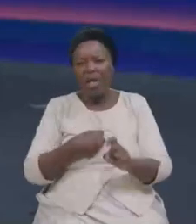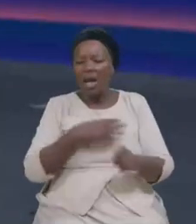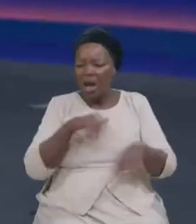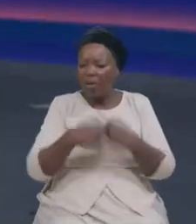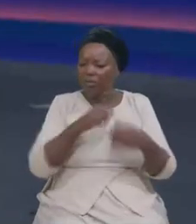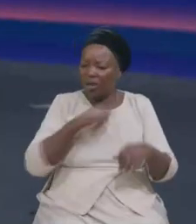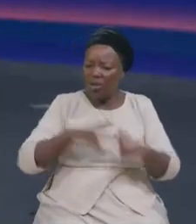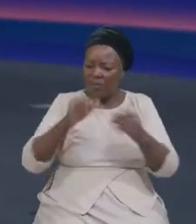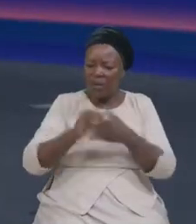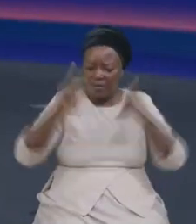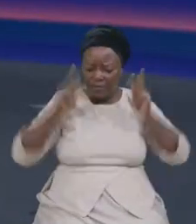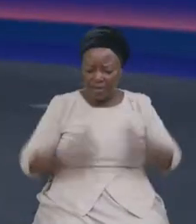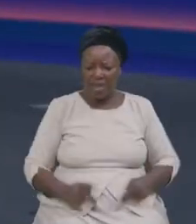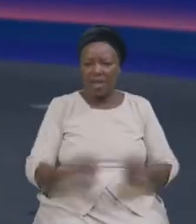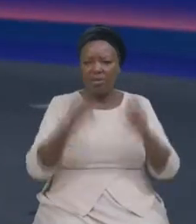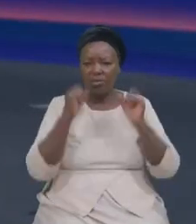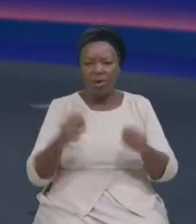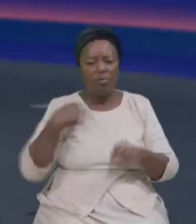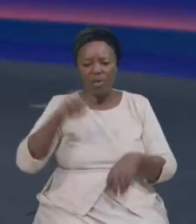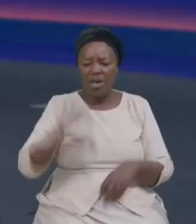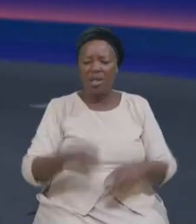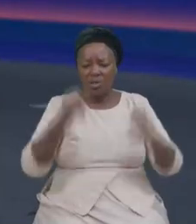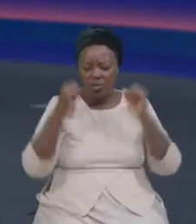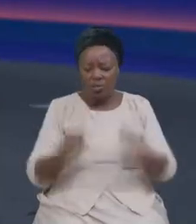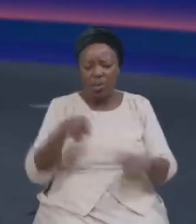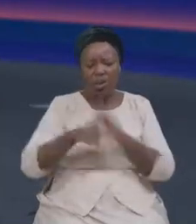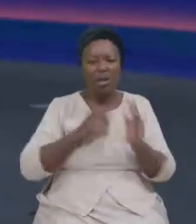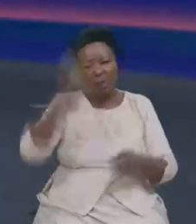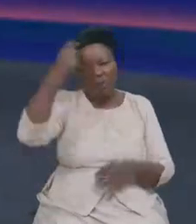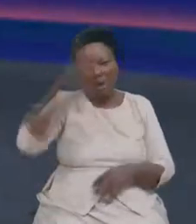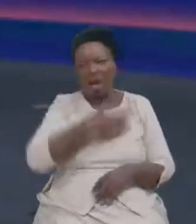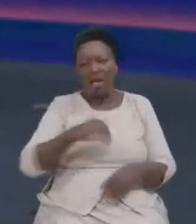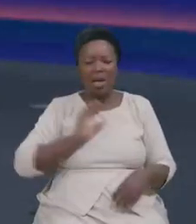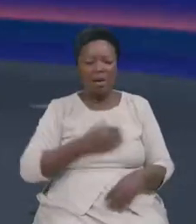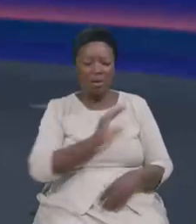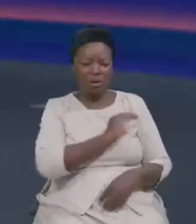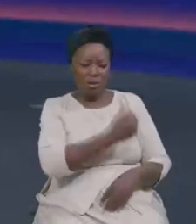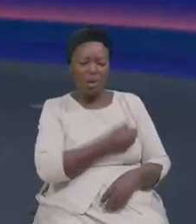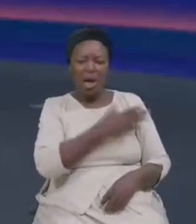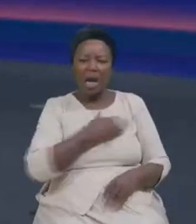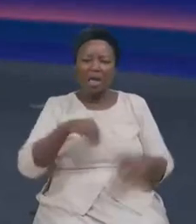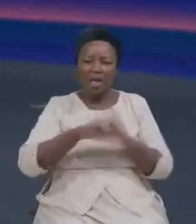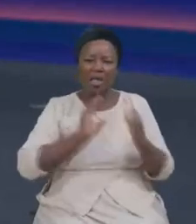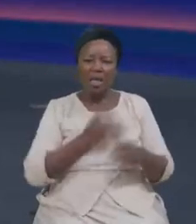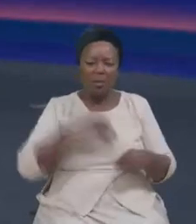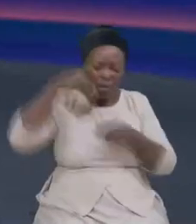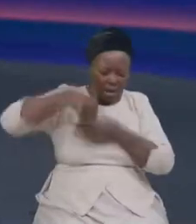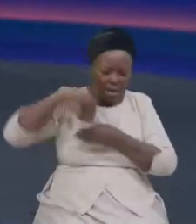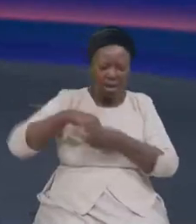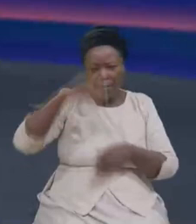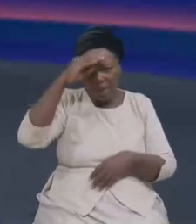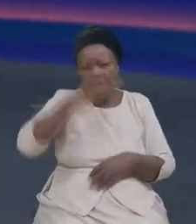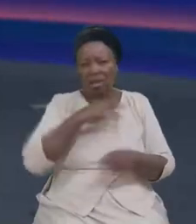nous avons besoin de la force dans notre esprit, la force dans notre âme. Nous avons besoin de la force dans notre homme intérieur, pour que notre